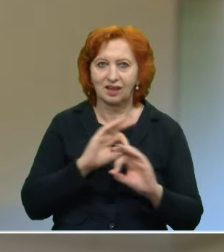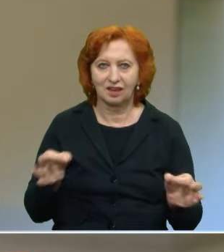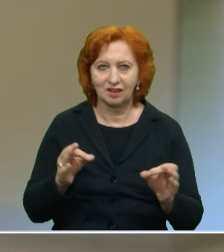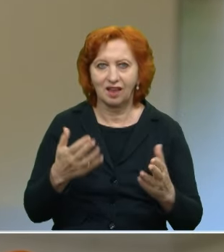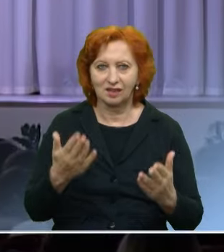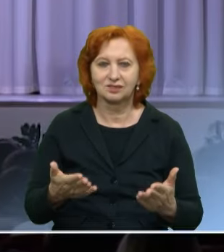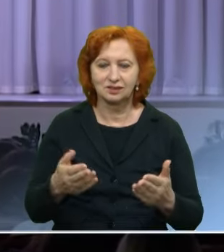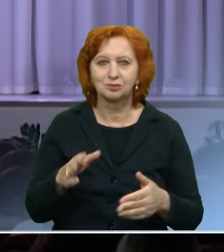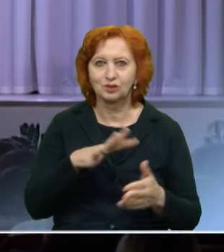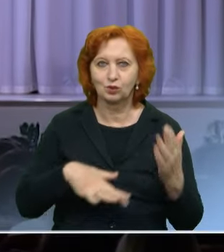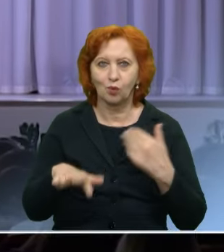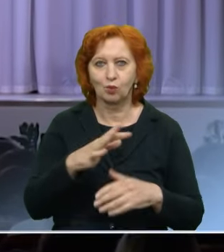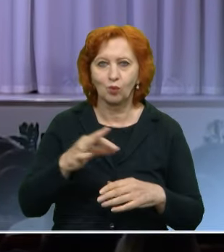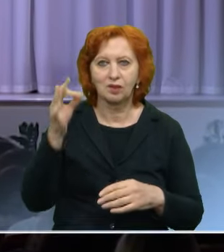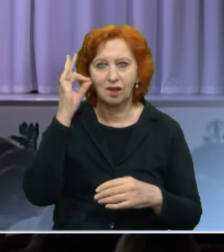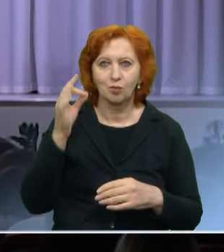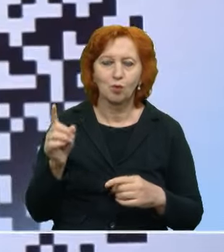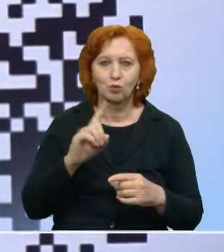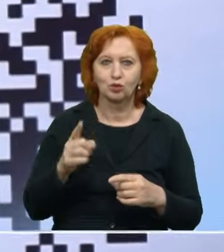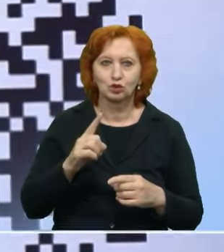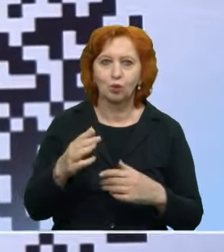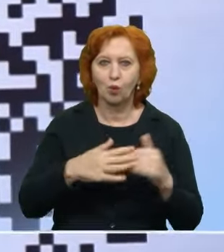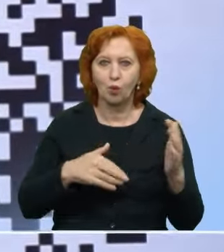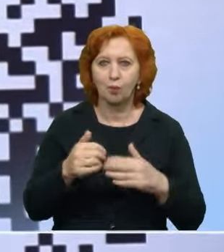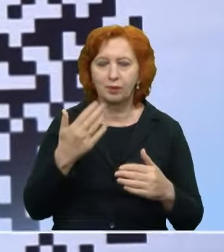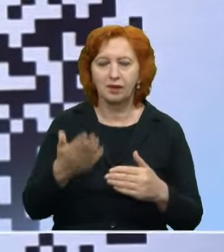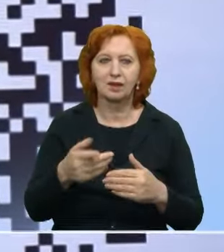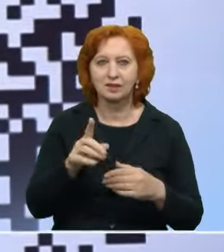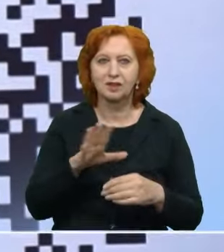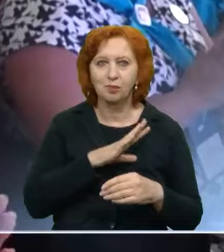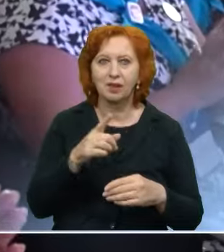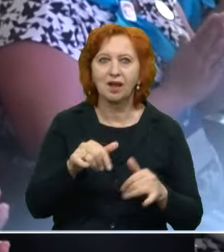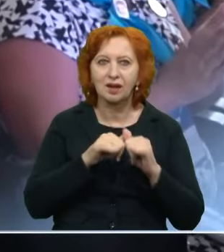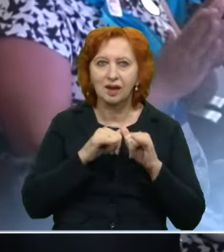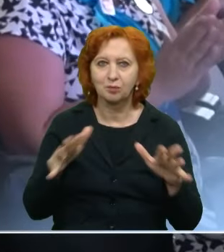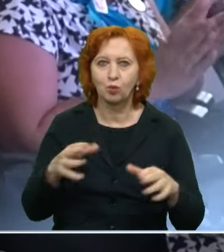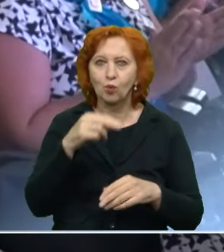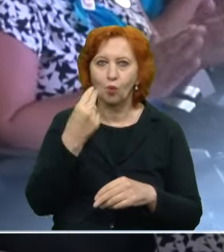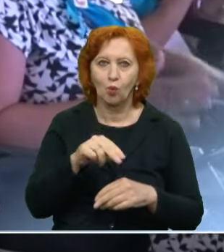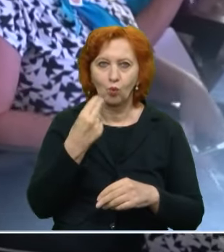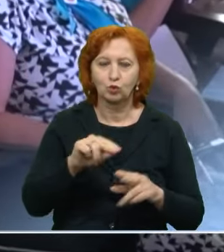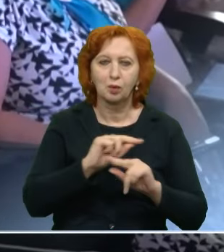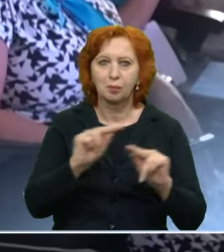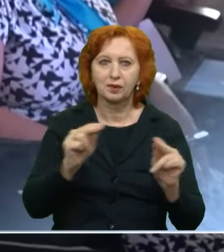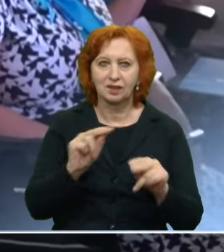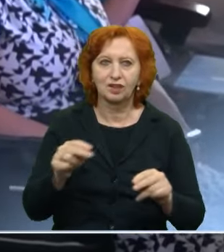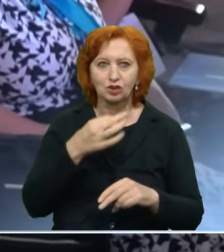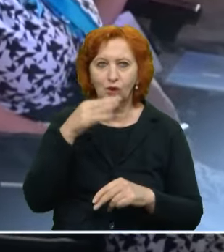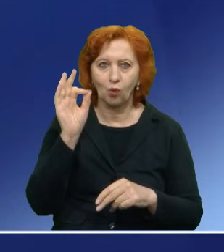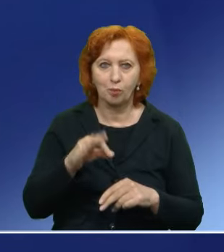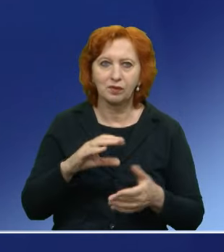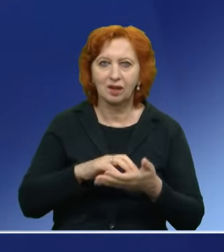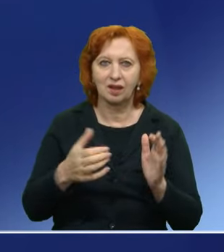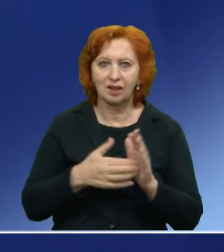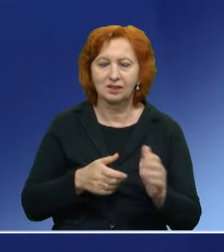кураторы Дона. На форуме пройдет и марафон практик. Его цель – выявить, а также распространить лучший педагогический опыт в области классного